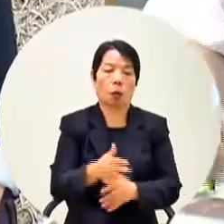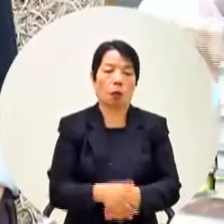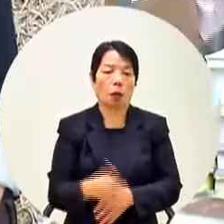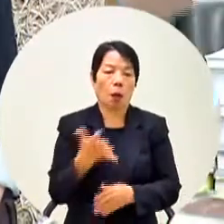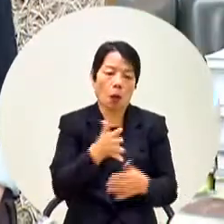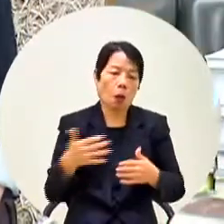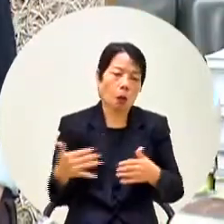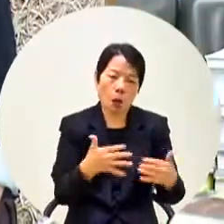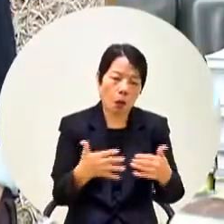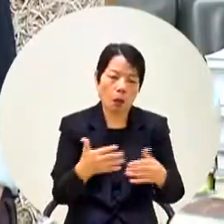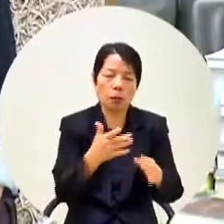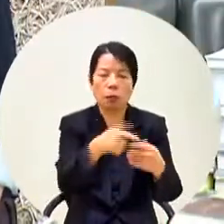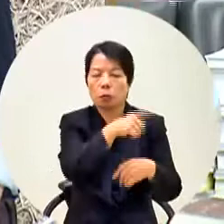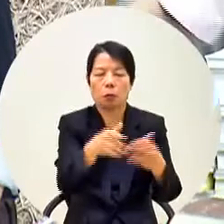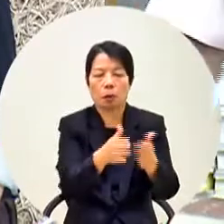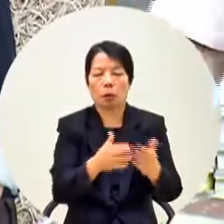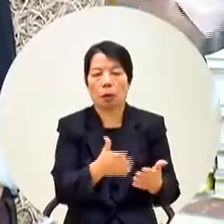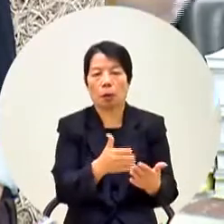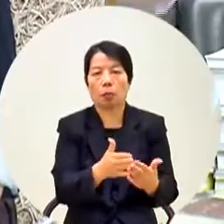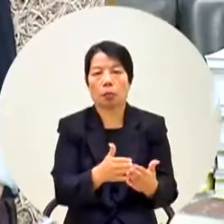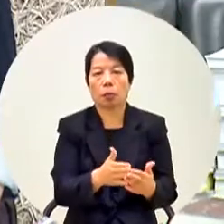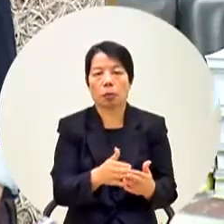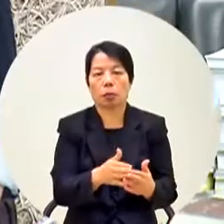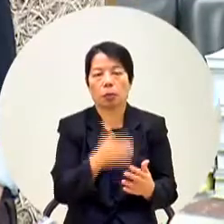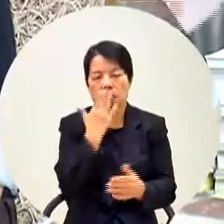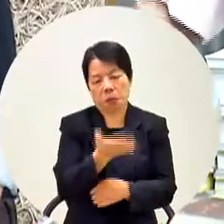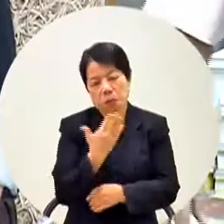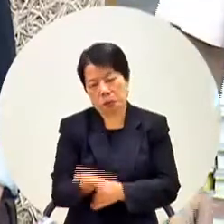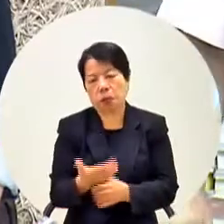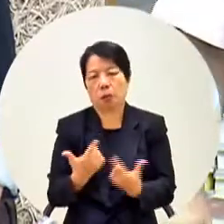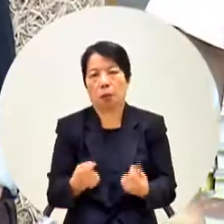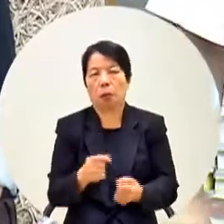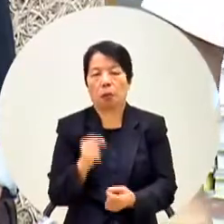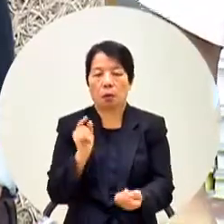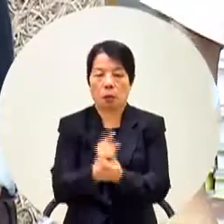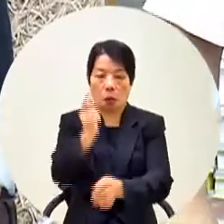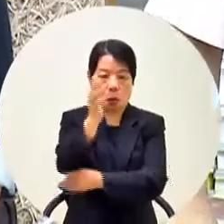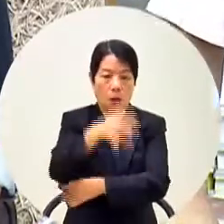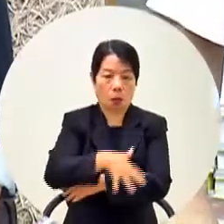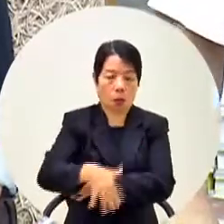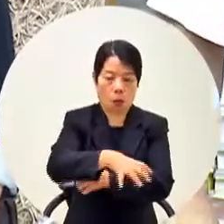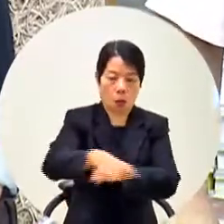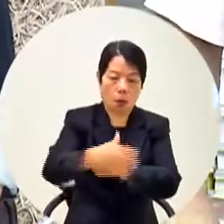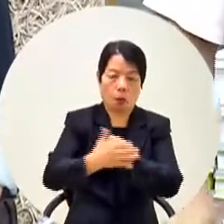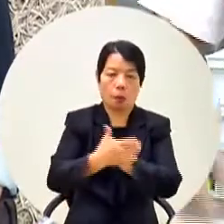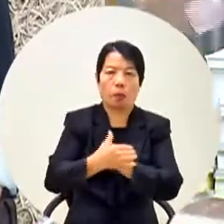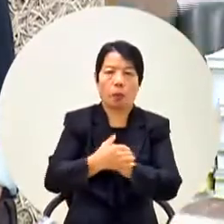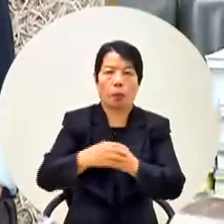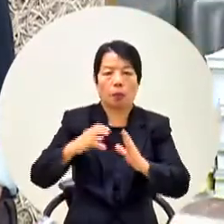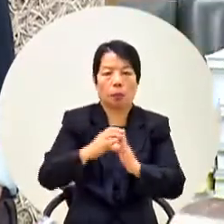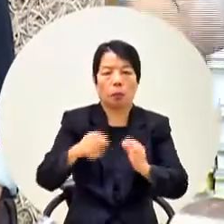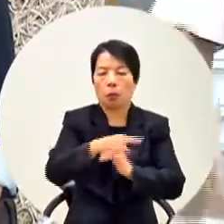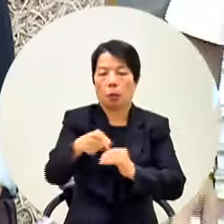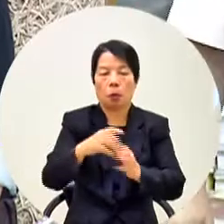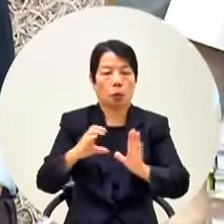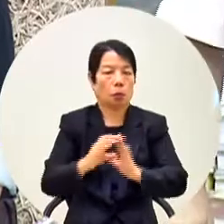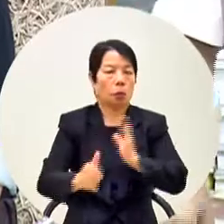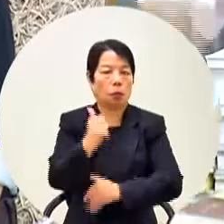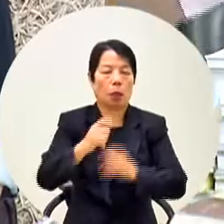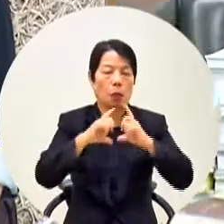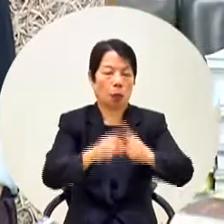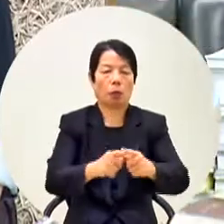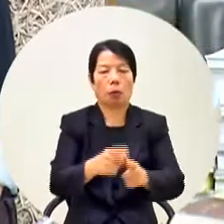啦，所有的科学拢伫遮啦，恁环保局所有的科学拢伫遮，含局长也答袂出来啦。我无要求局长爱